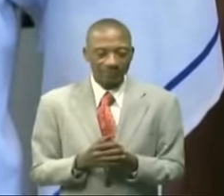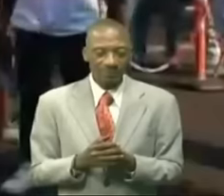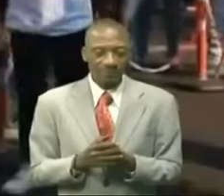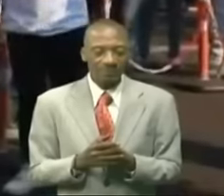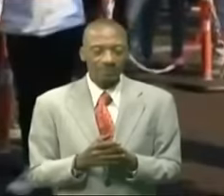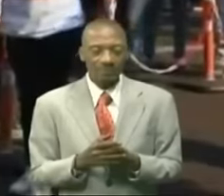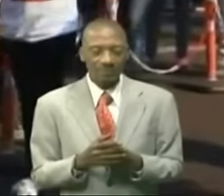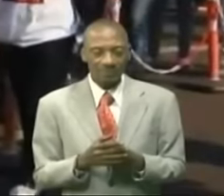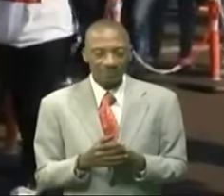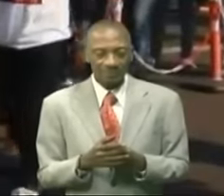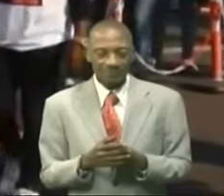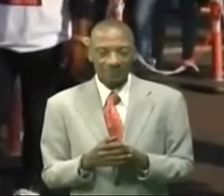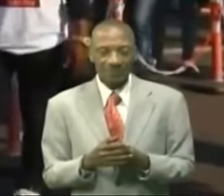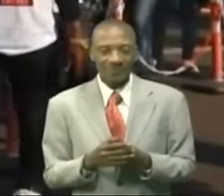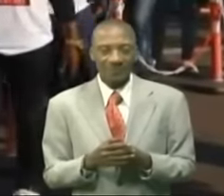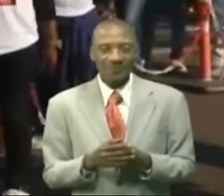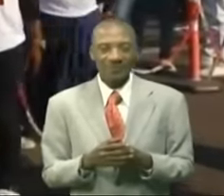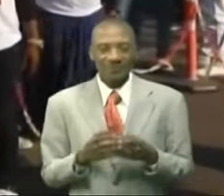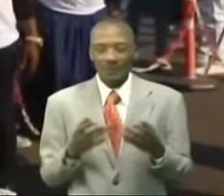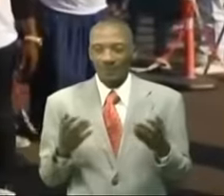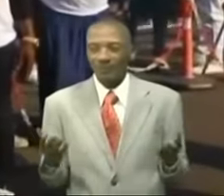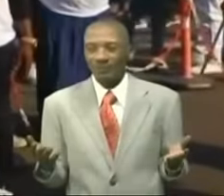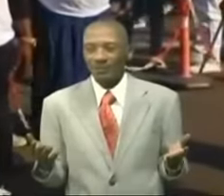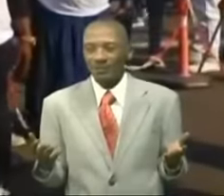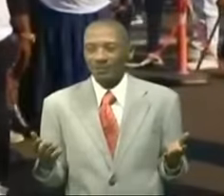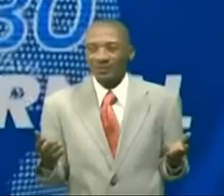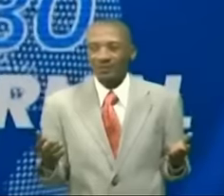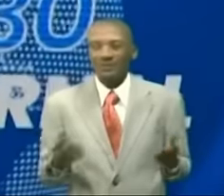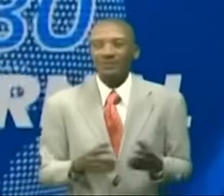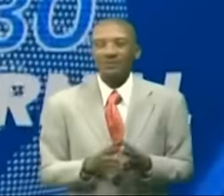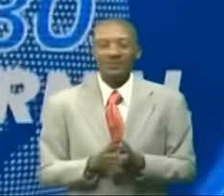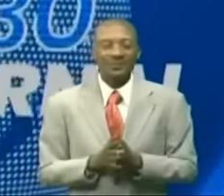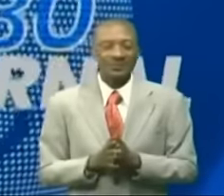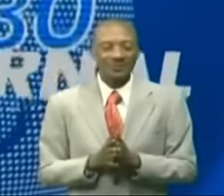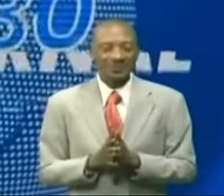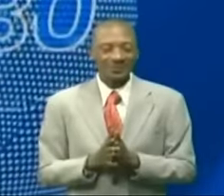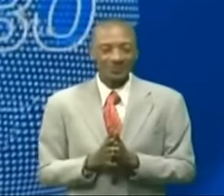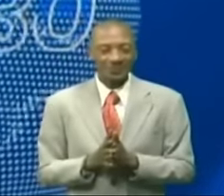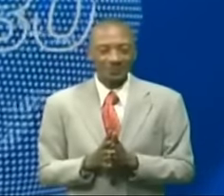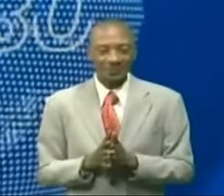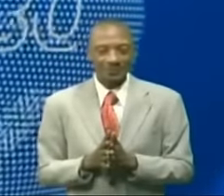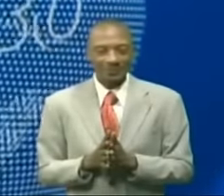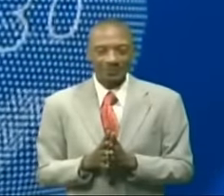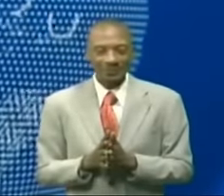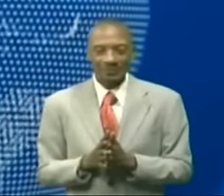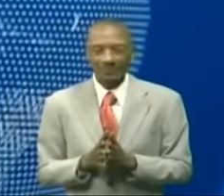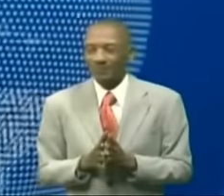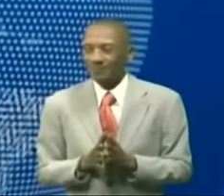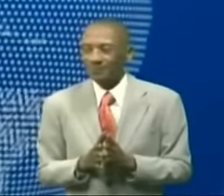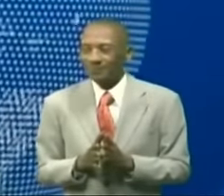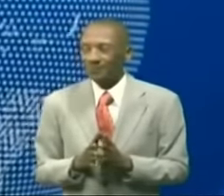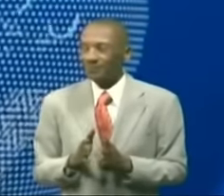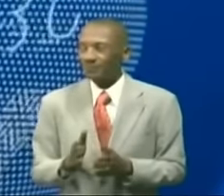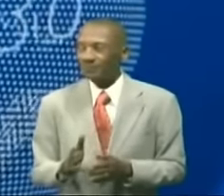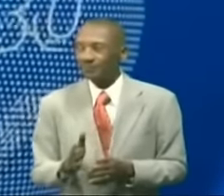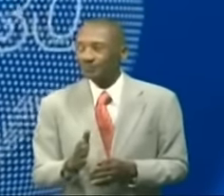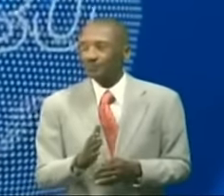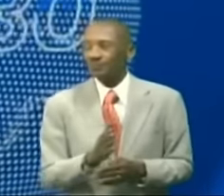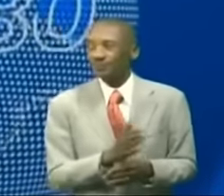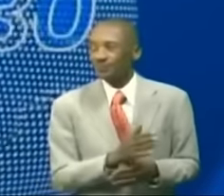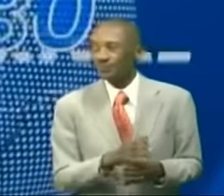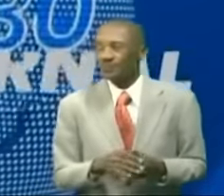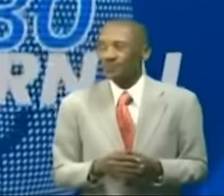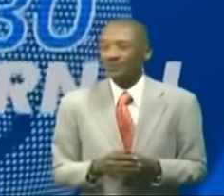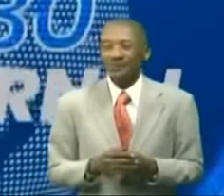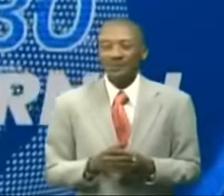pouvait lire « Non au génocide congolais, la vie est sacrée ». Vous avez suivi avec nous le mot prononcé par